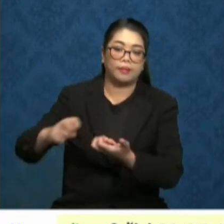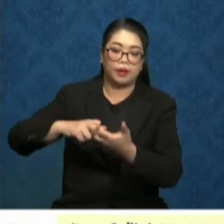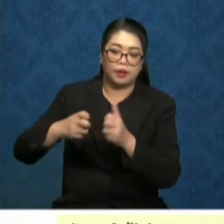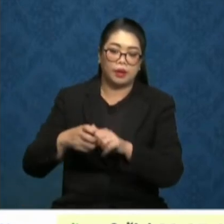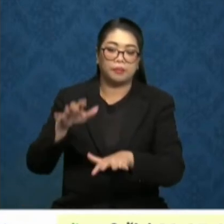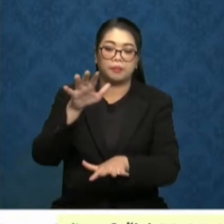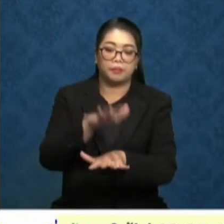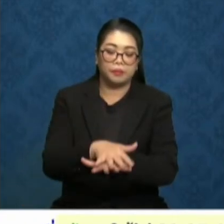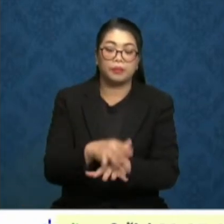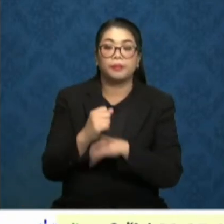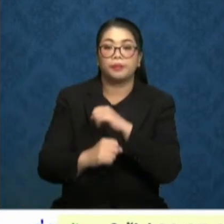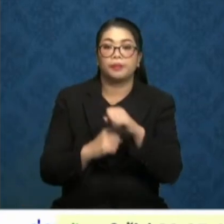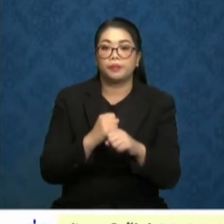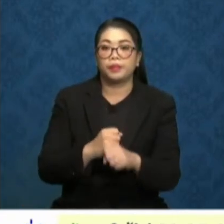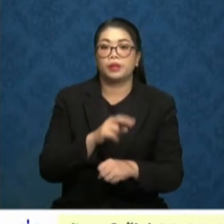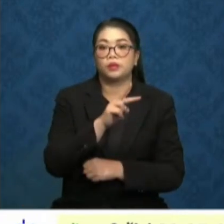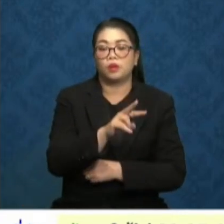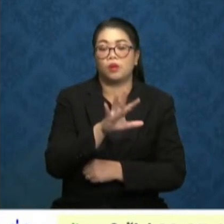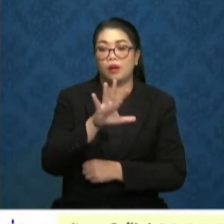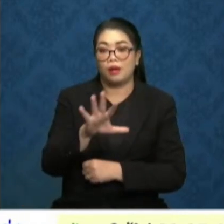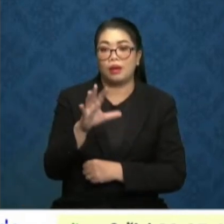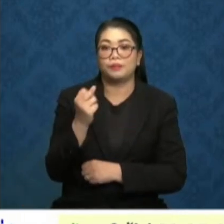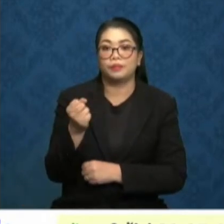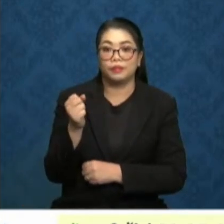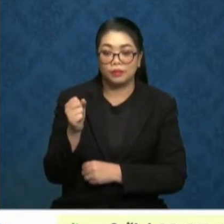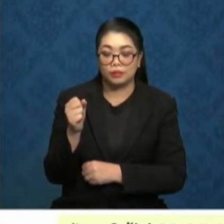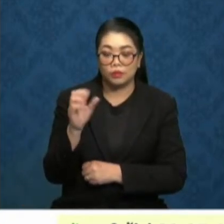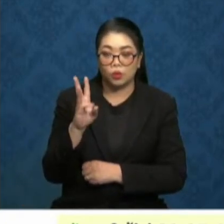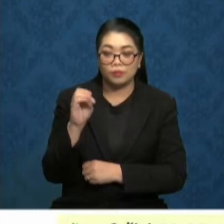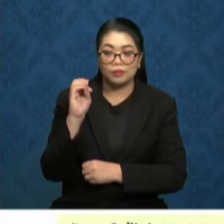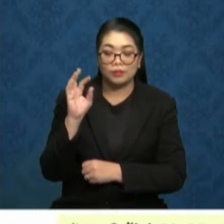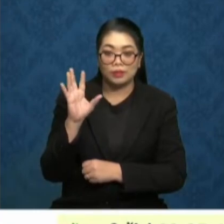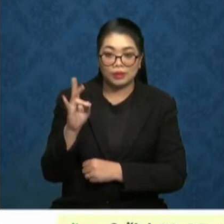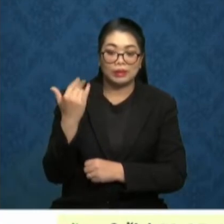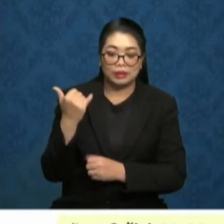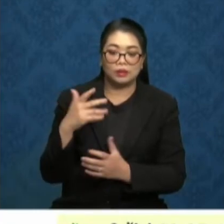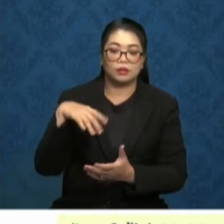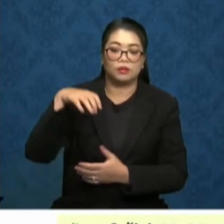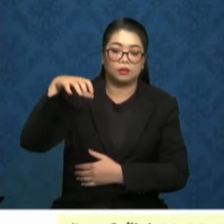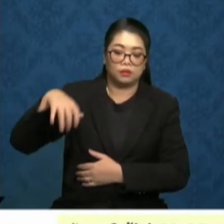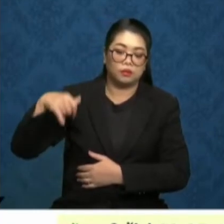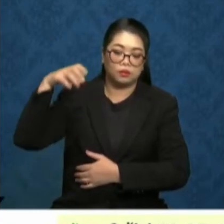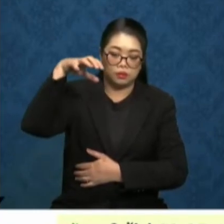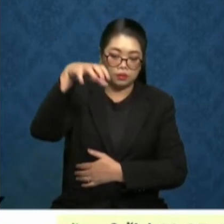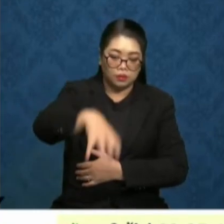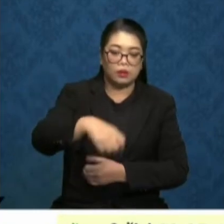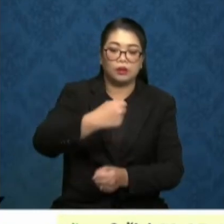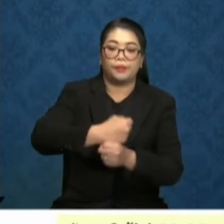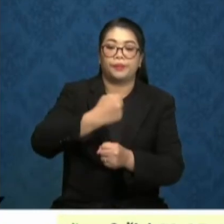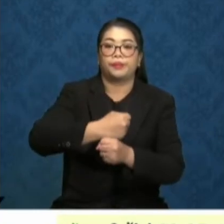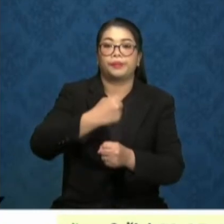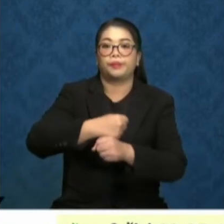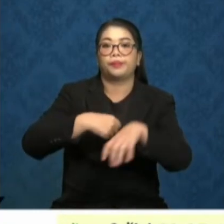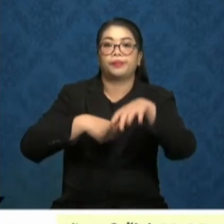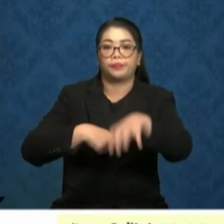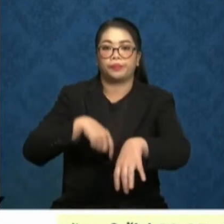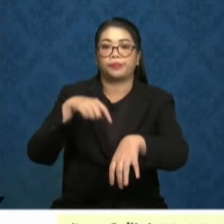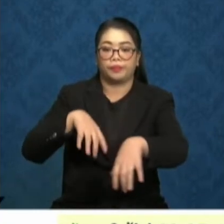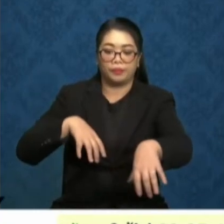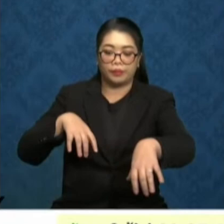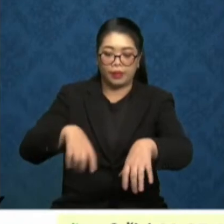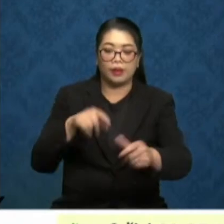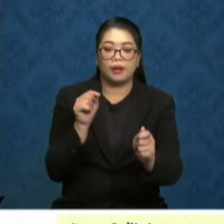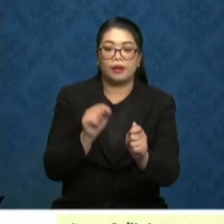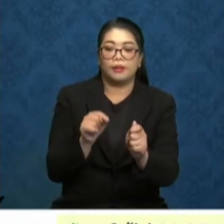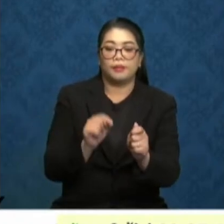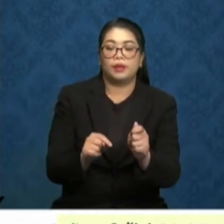เมอปีพอสอี 2,117เนี่ย กมส่เสรมสากรได้เข้าไปตั้งที่ทำงาน ในที่อํา